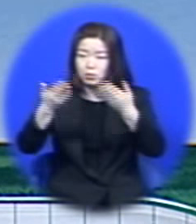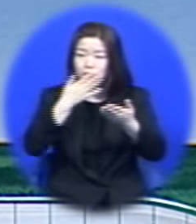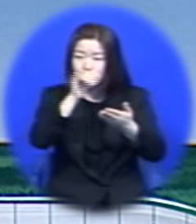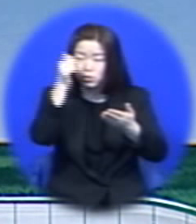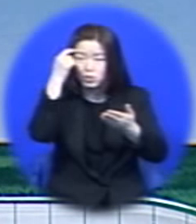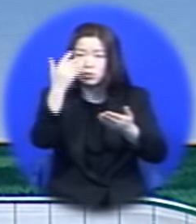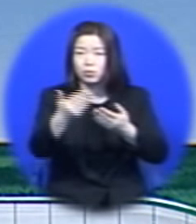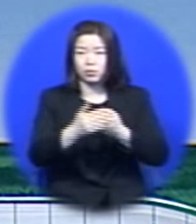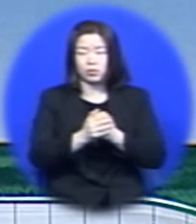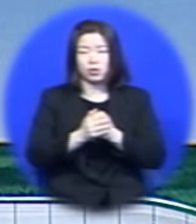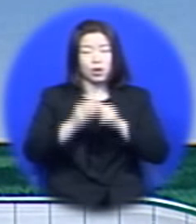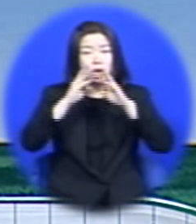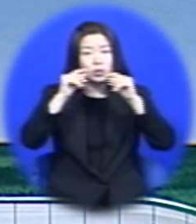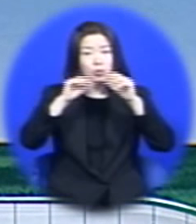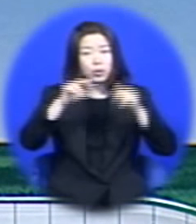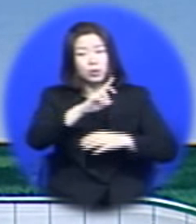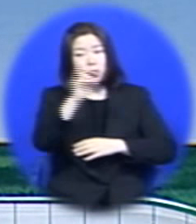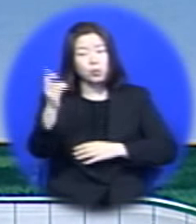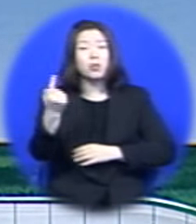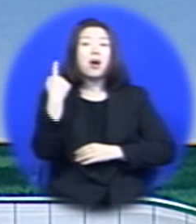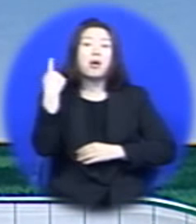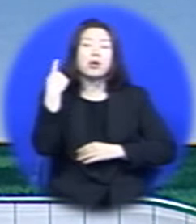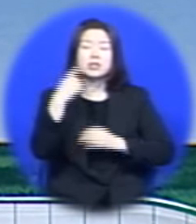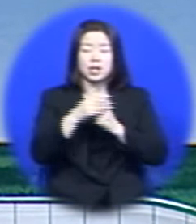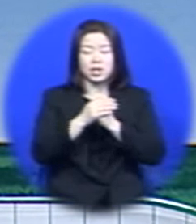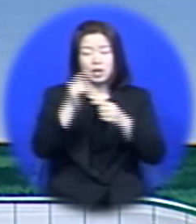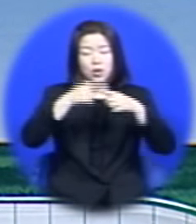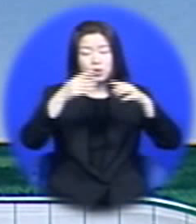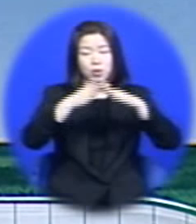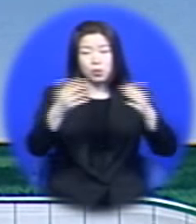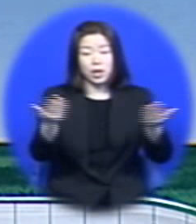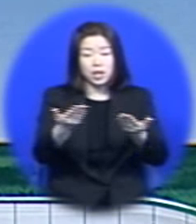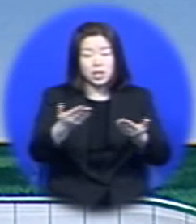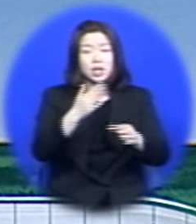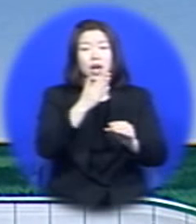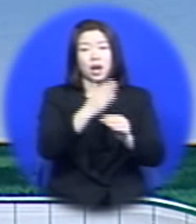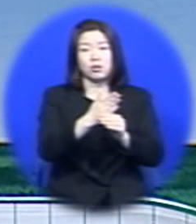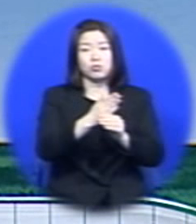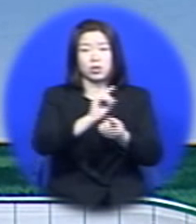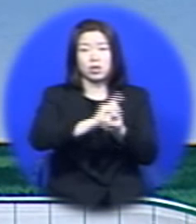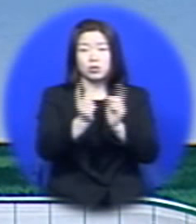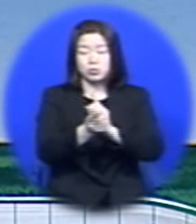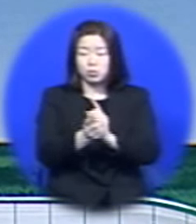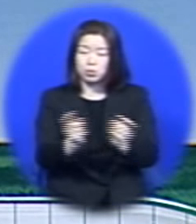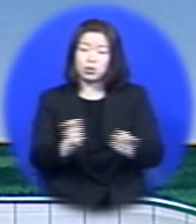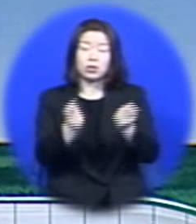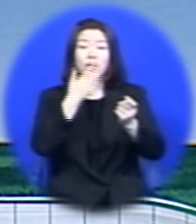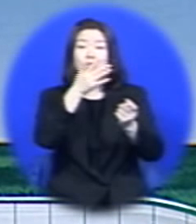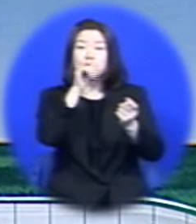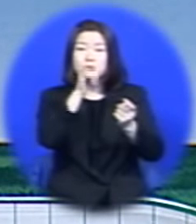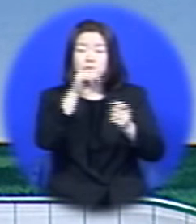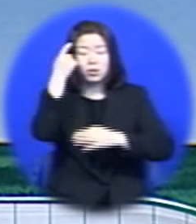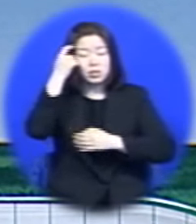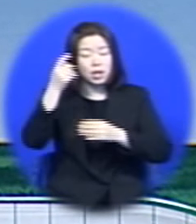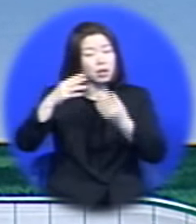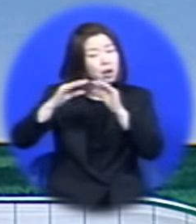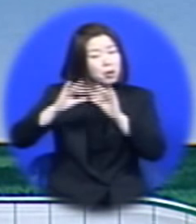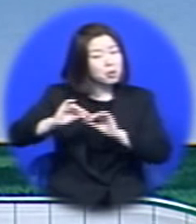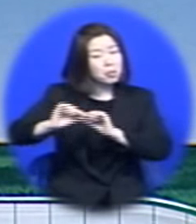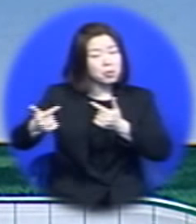토요일 어제 교회일 하다가 서로 다툴 수도 있어요. 의견이 안 맞을 수도 있는